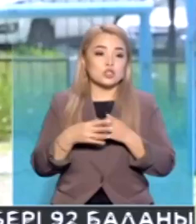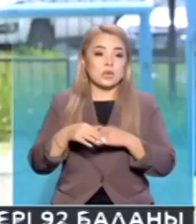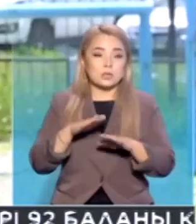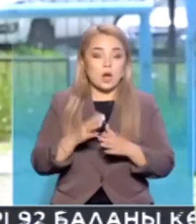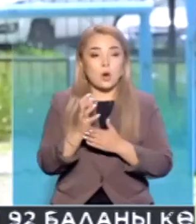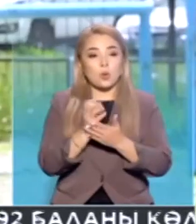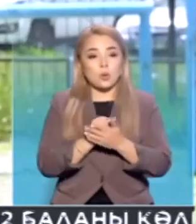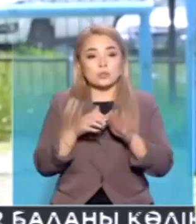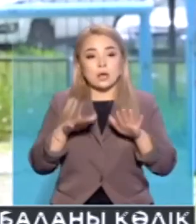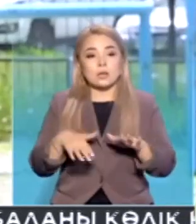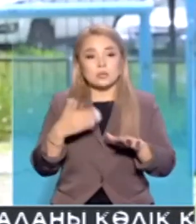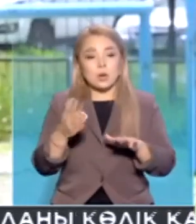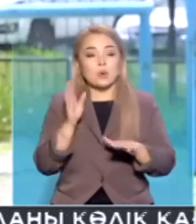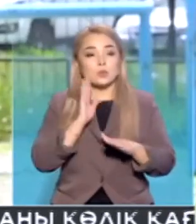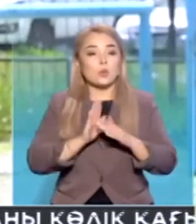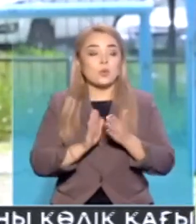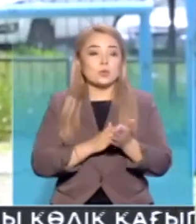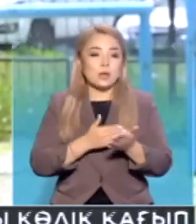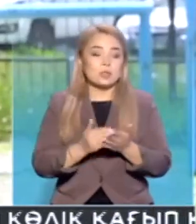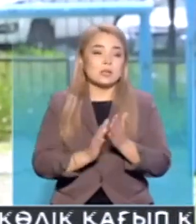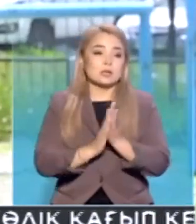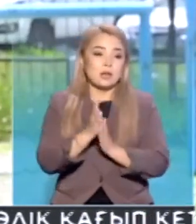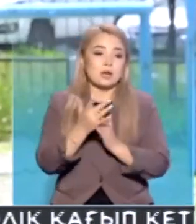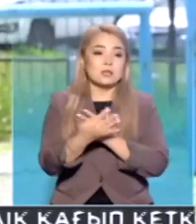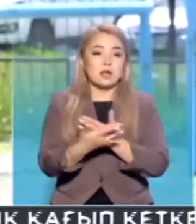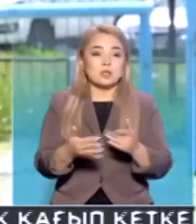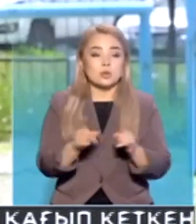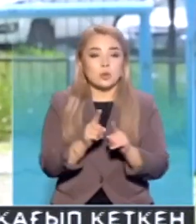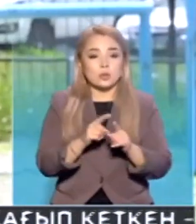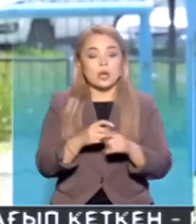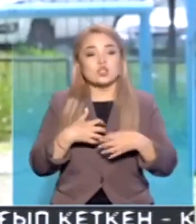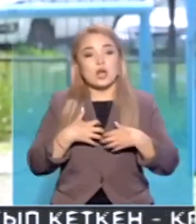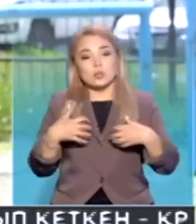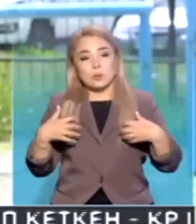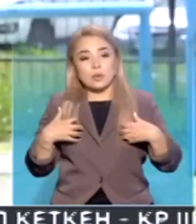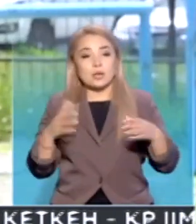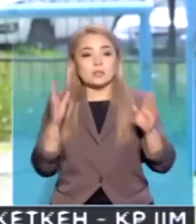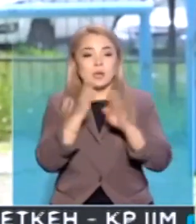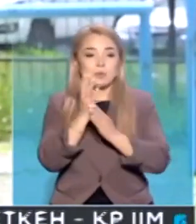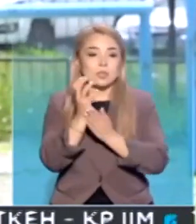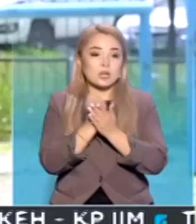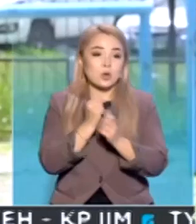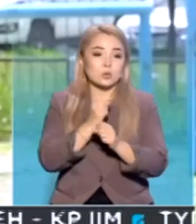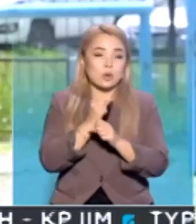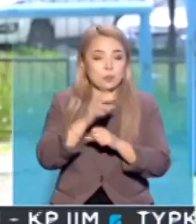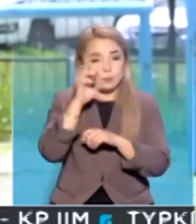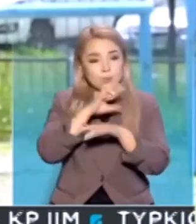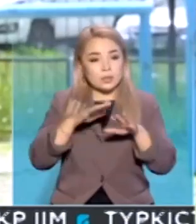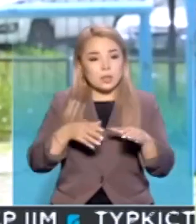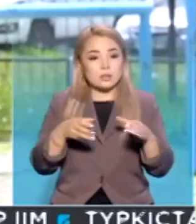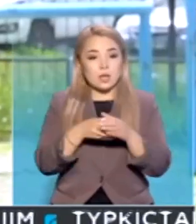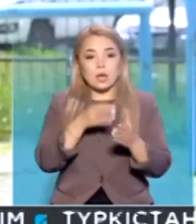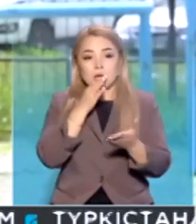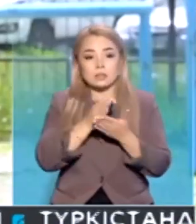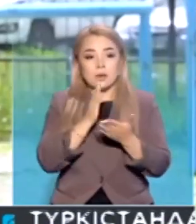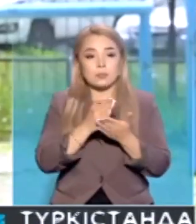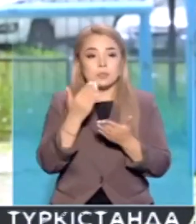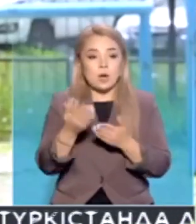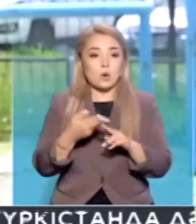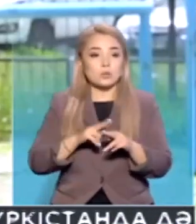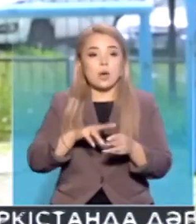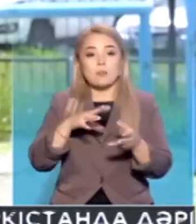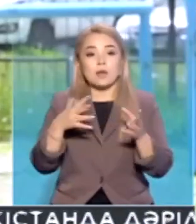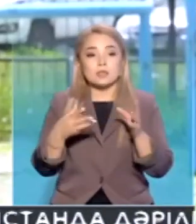оның қойнауындағы жаңағы су өсімдіктер, жануарлар дүниесі, басқа да табиғи ресурстардың барлығы бұрын мемлекеттің меншігінде болса, енді қазір осының